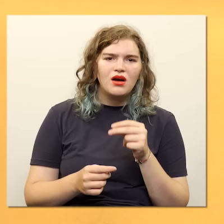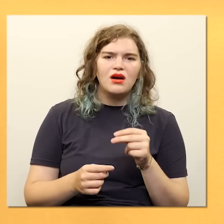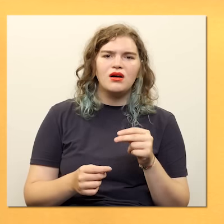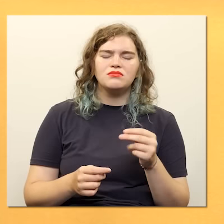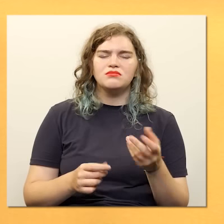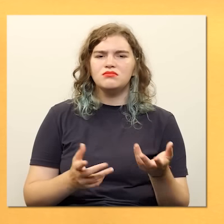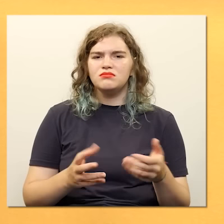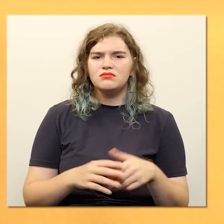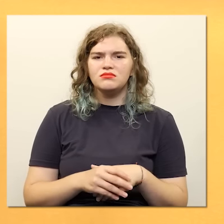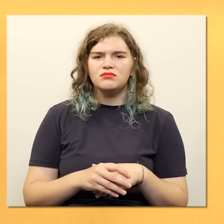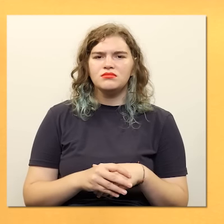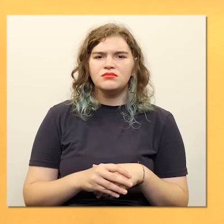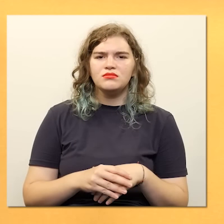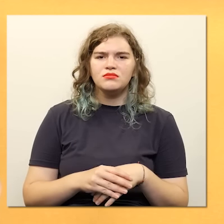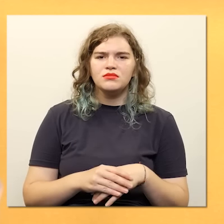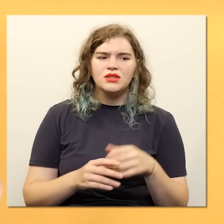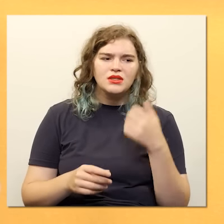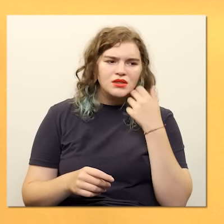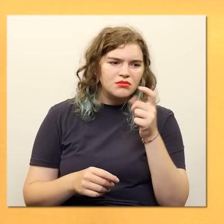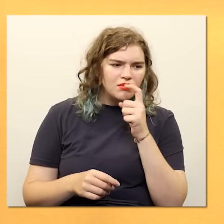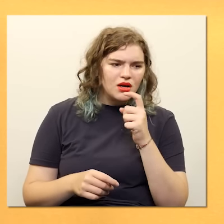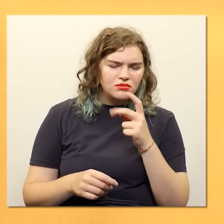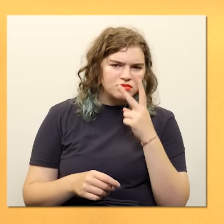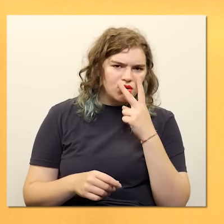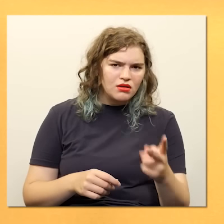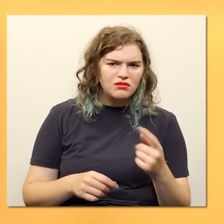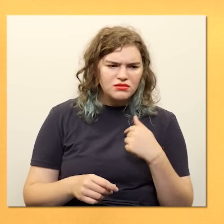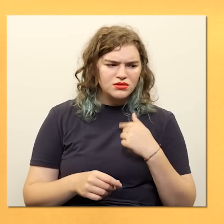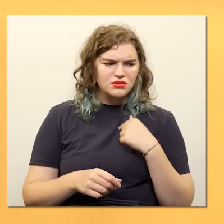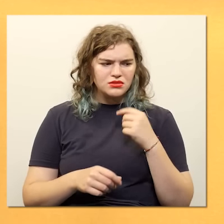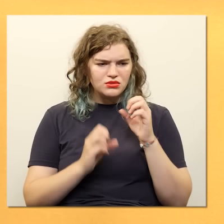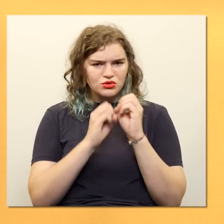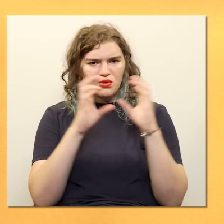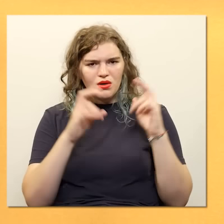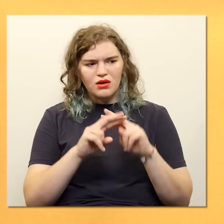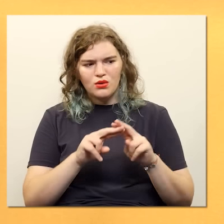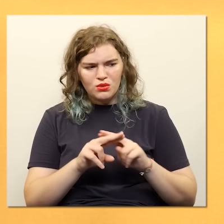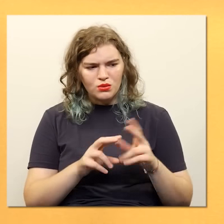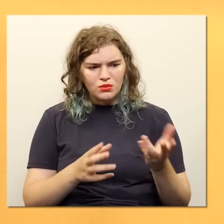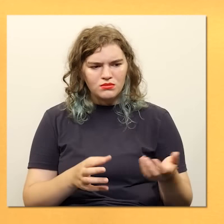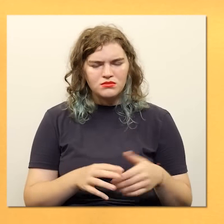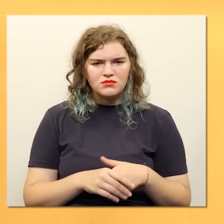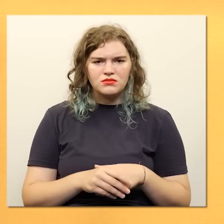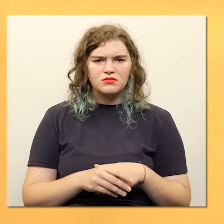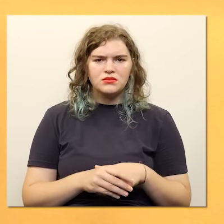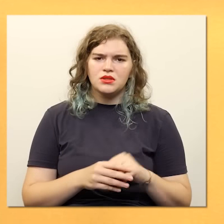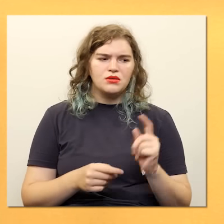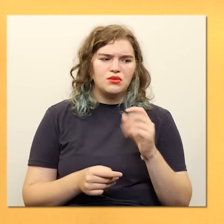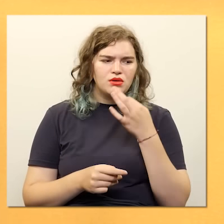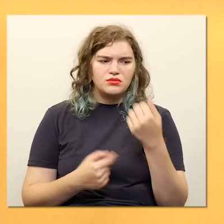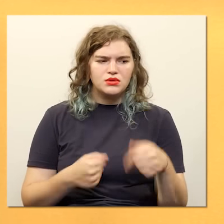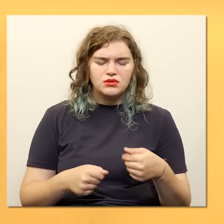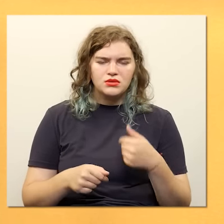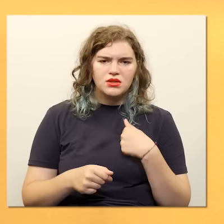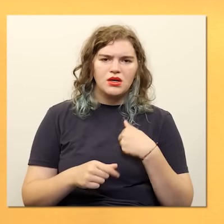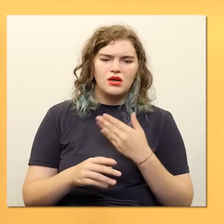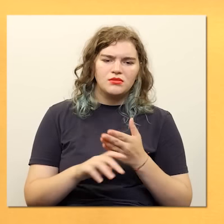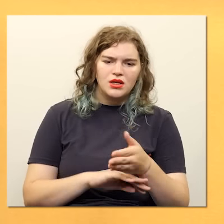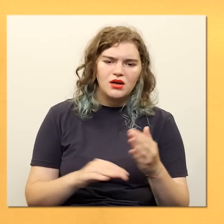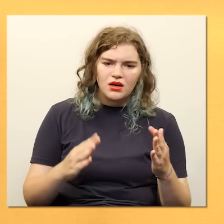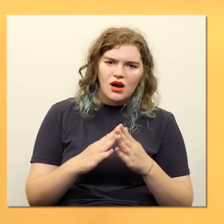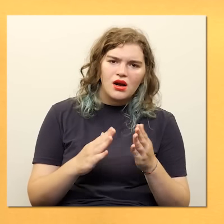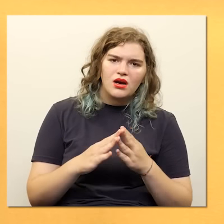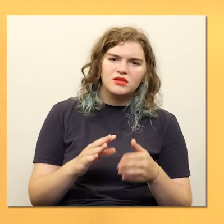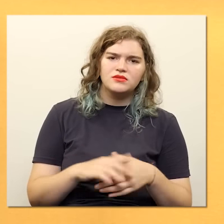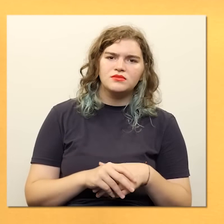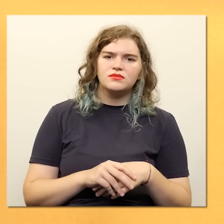detergent. Băiatul meu când a văzut, s-a uitat mirat, nu a zis nimica. Am intrat în